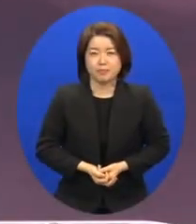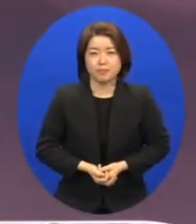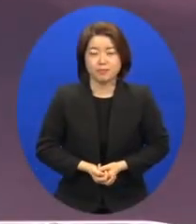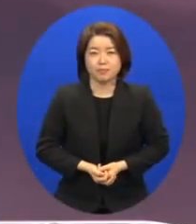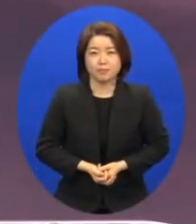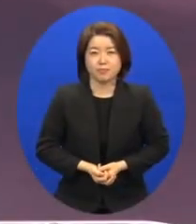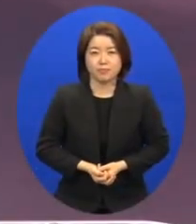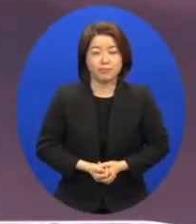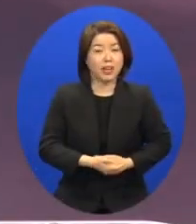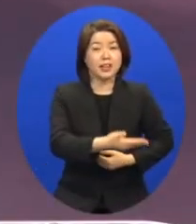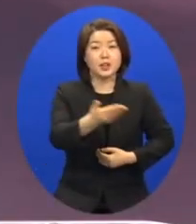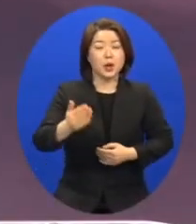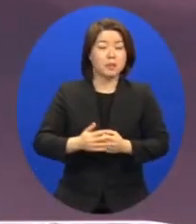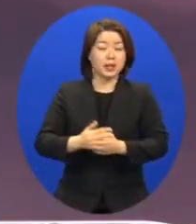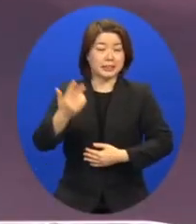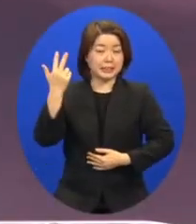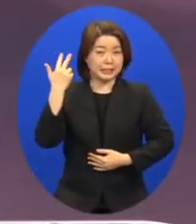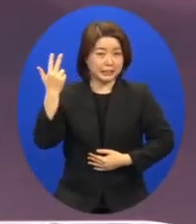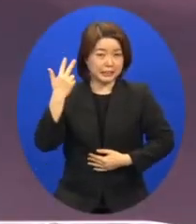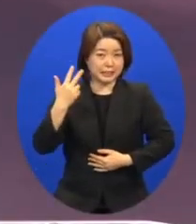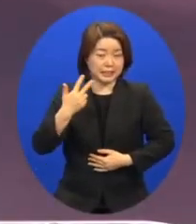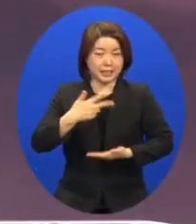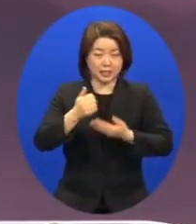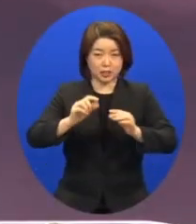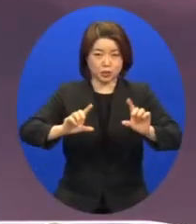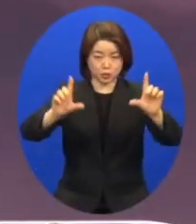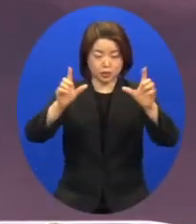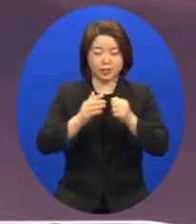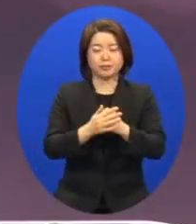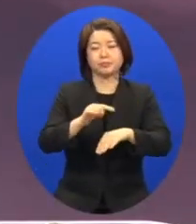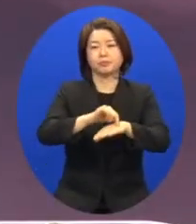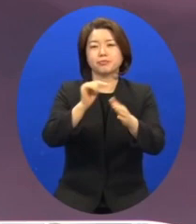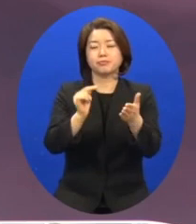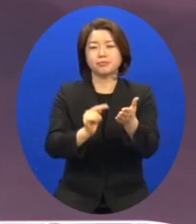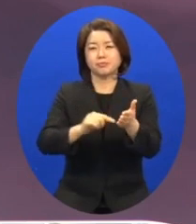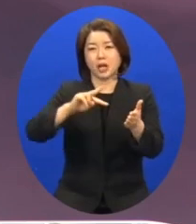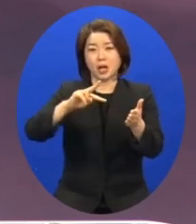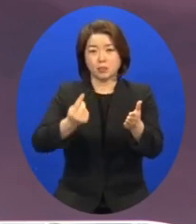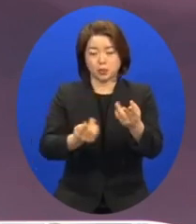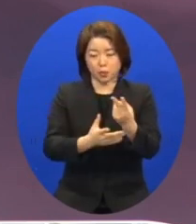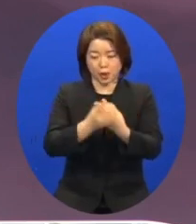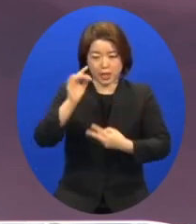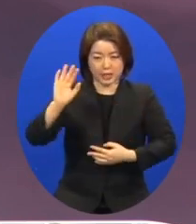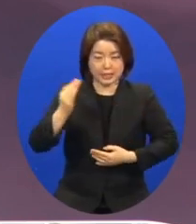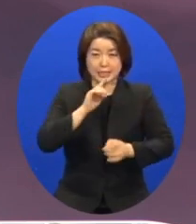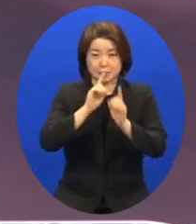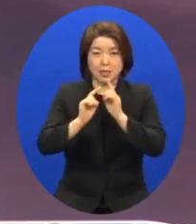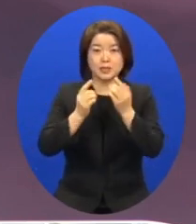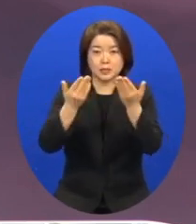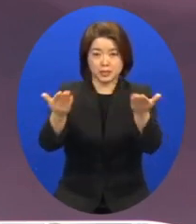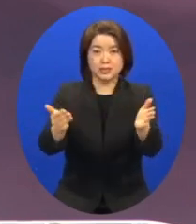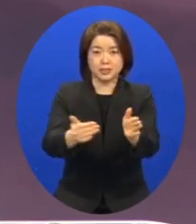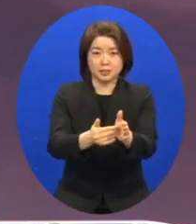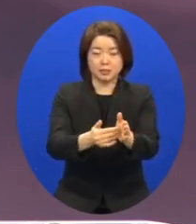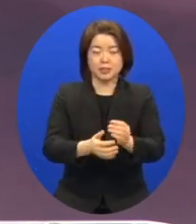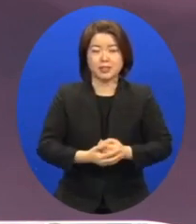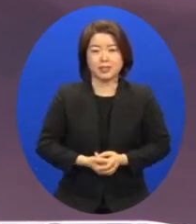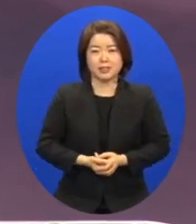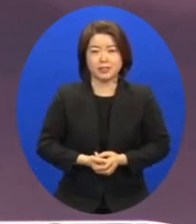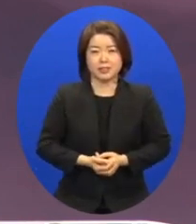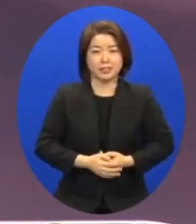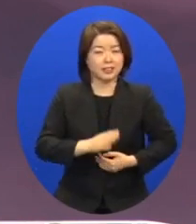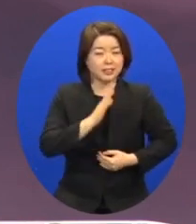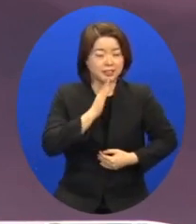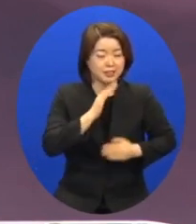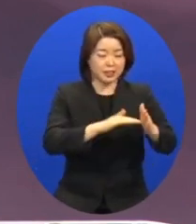자업 여러분 지난 주일에 마음까지도 1 되라는 말씀을 드렸는데 실제로 이제